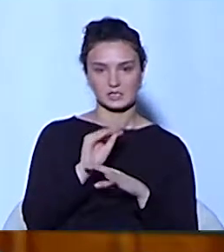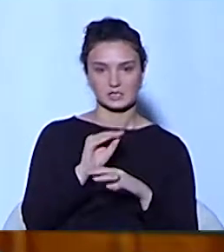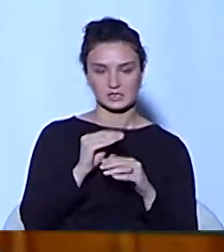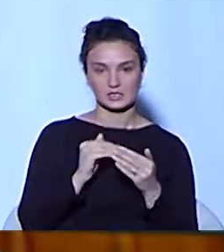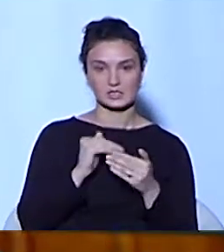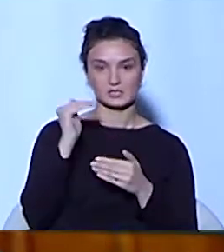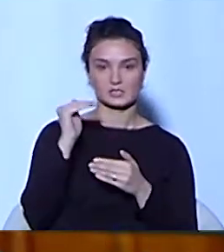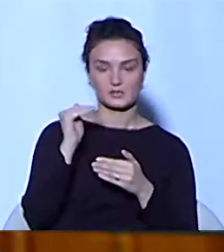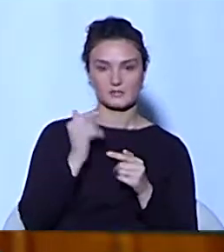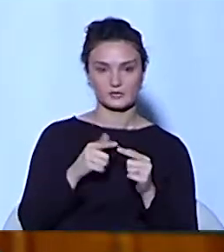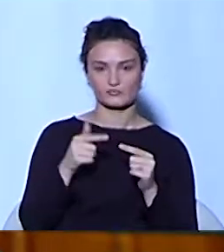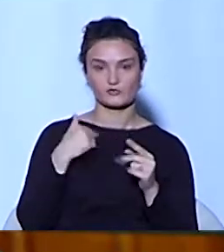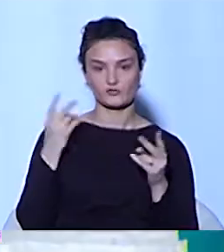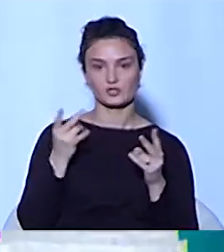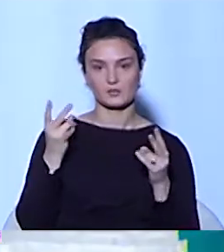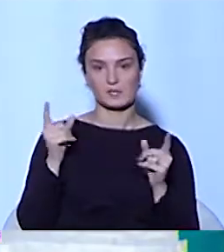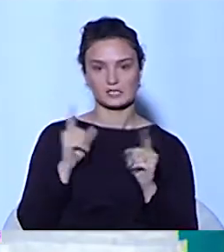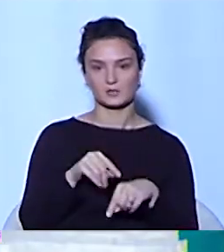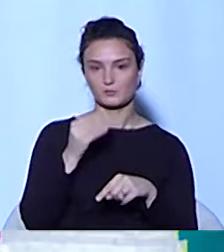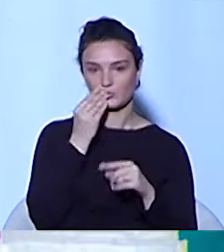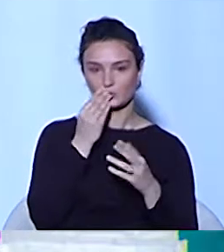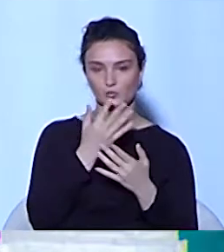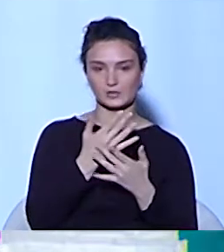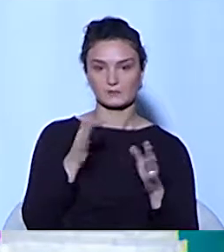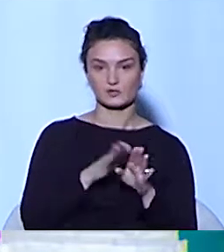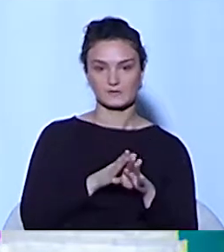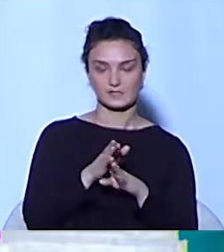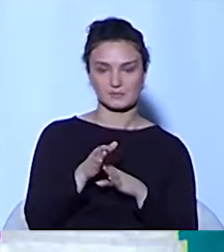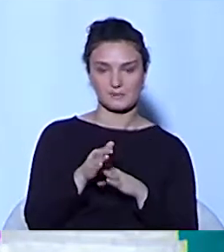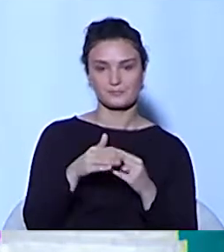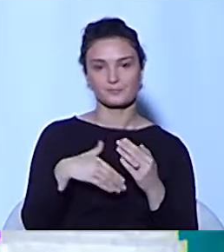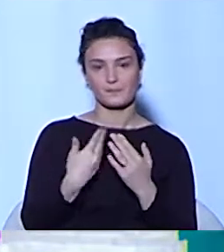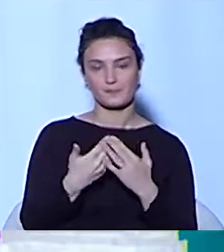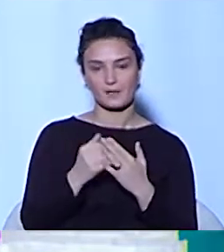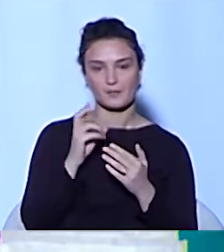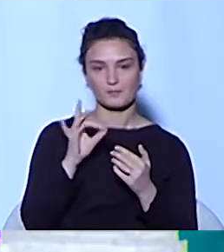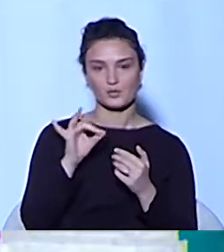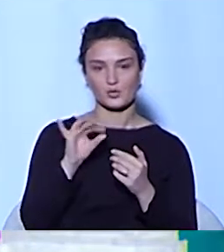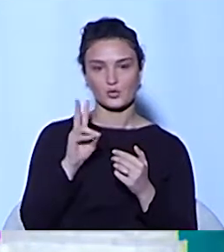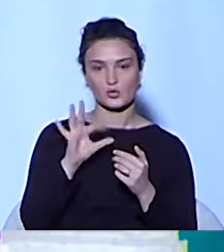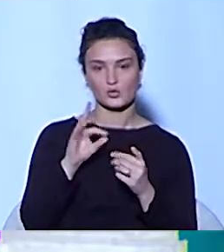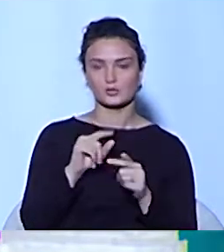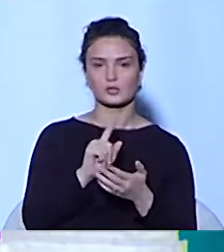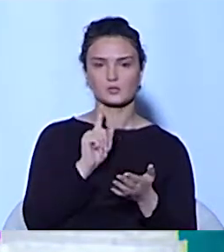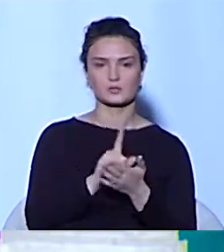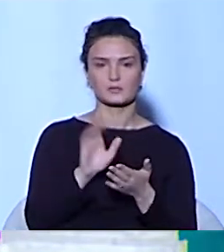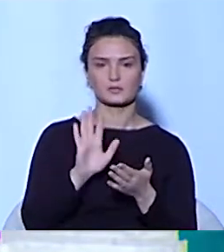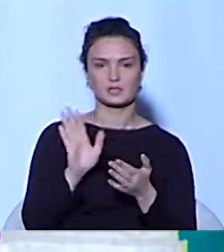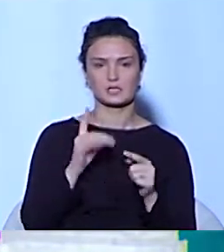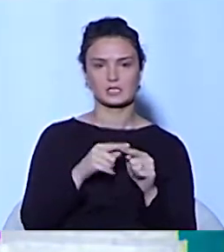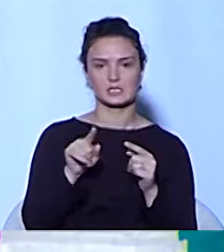რისკი იზრდება, ჩვენ გვჭირდება ასეთი პროდუქტების შევსება, მაგალითად ბროკოლის სახით. Არ არის აუცილებელი ეს